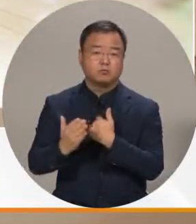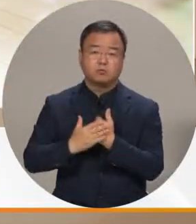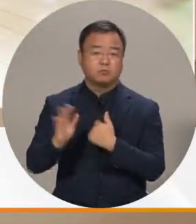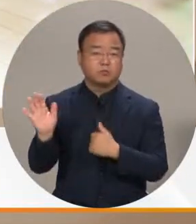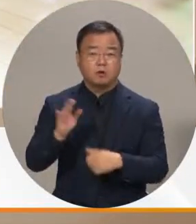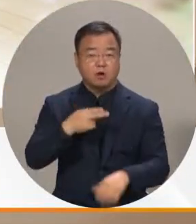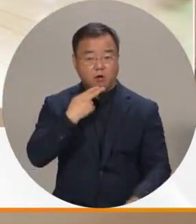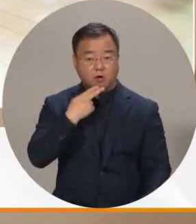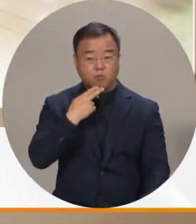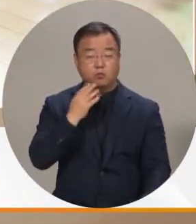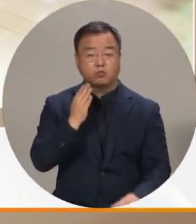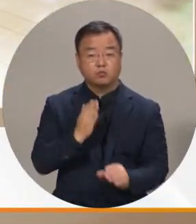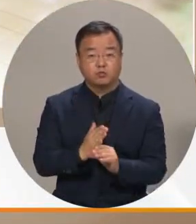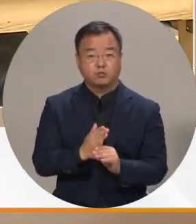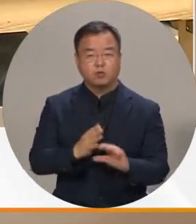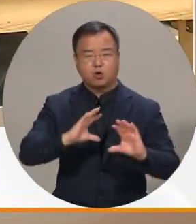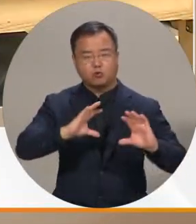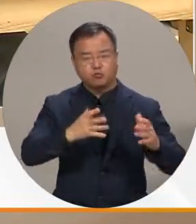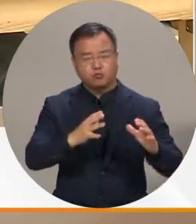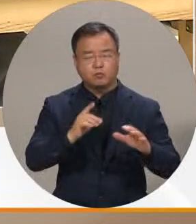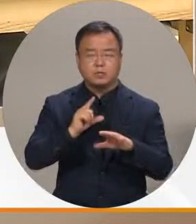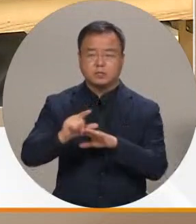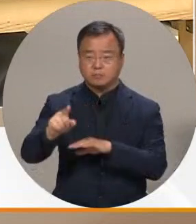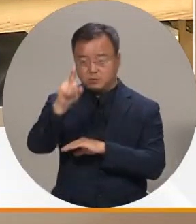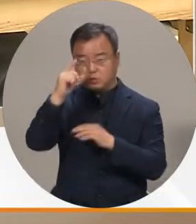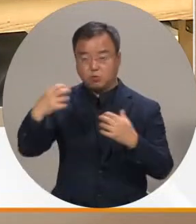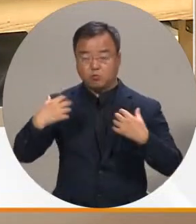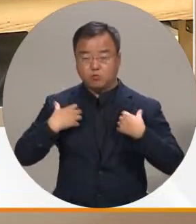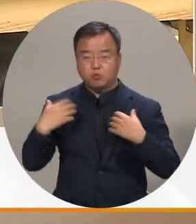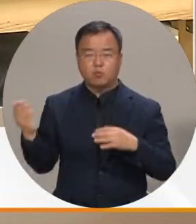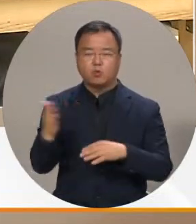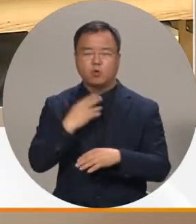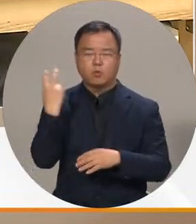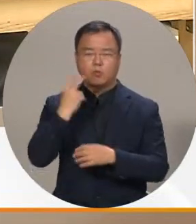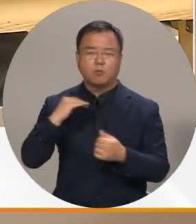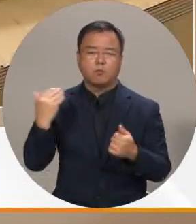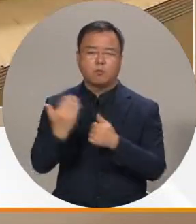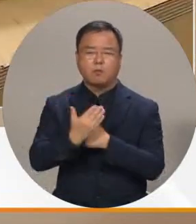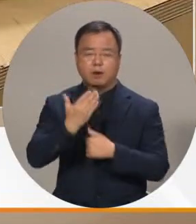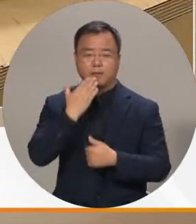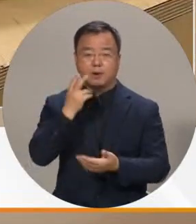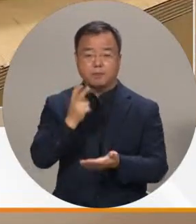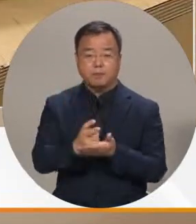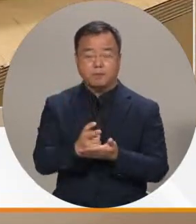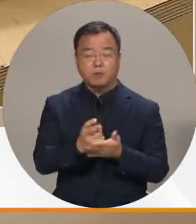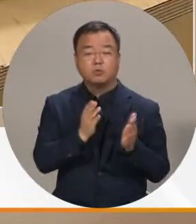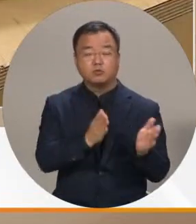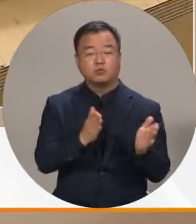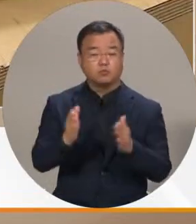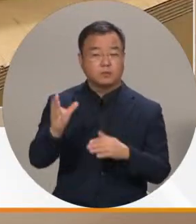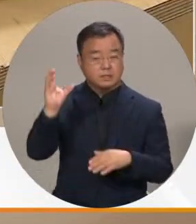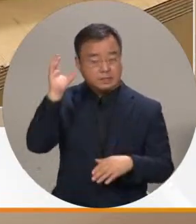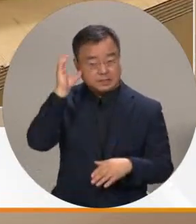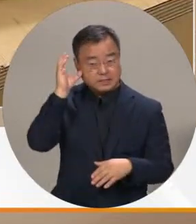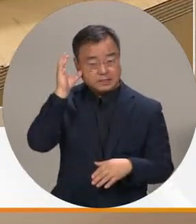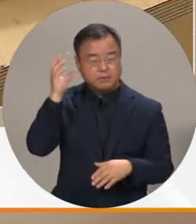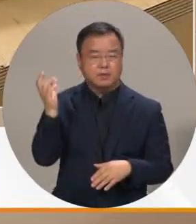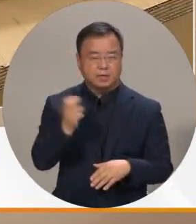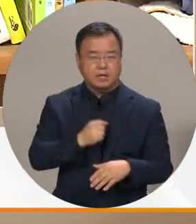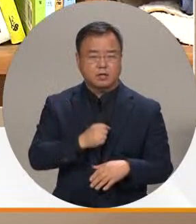상황에서 국가와 어떤 지자체의 보호를 받을 수 있는 법적 장치를 마련할 수 있다는 기대감이 있었습니다